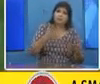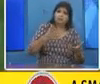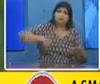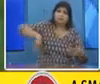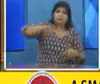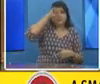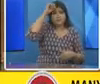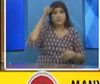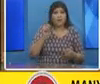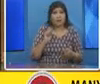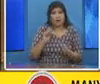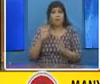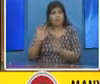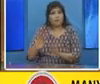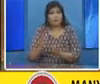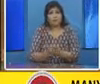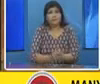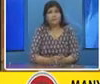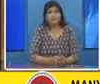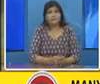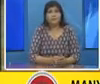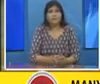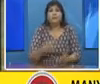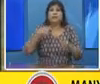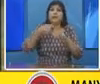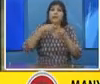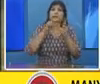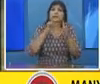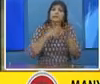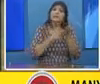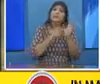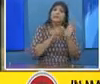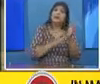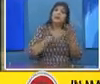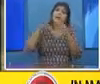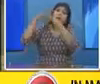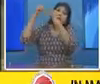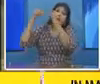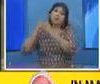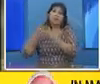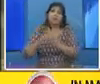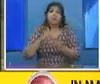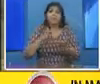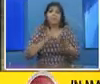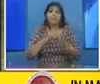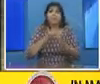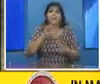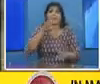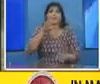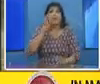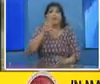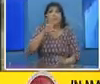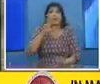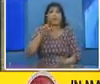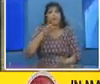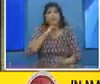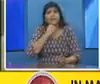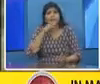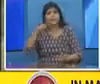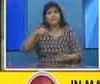देशवासी काम कर रहे हैं। कर्नाटक के मंडावली में एक 80-85 साल का बुजुर्ग